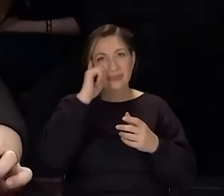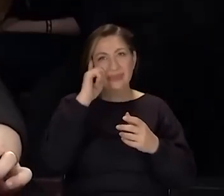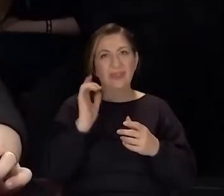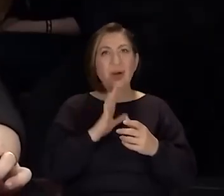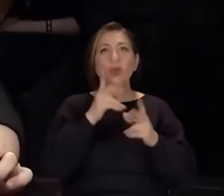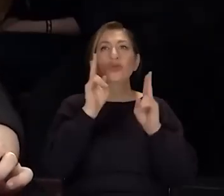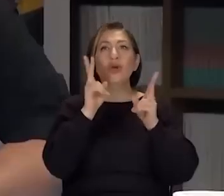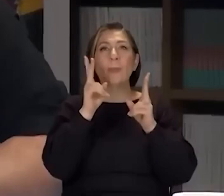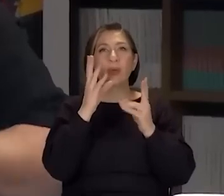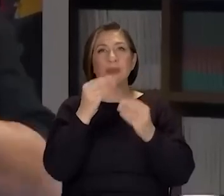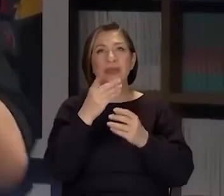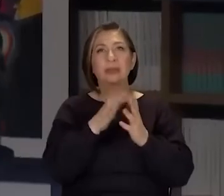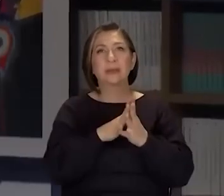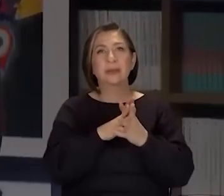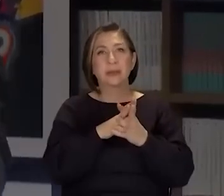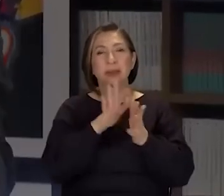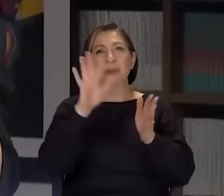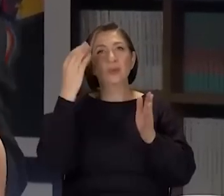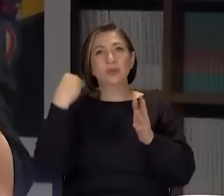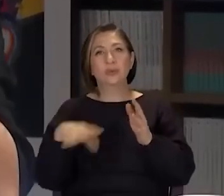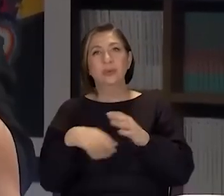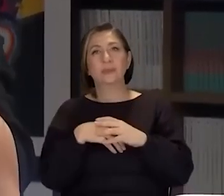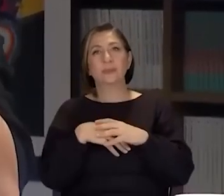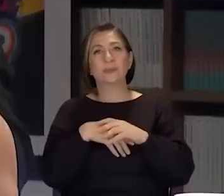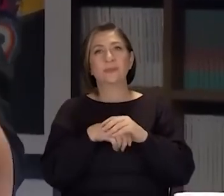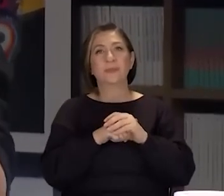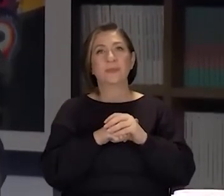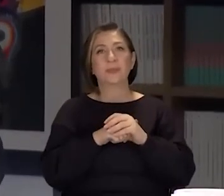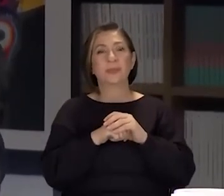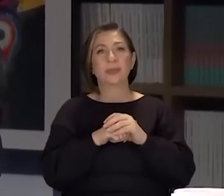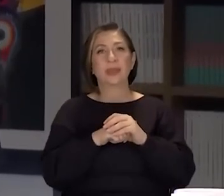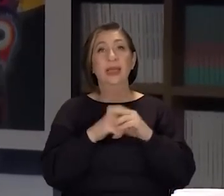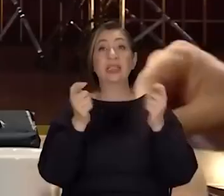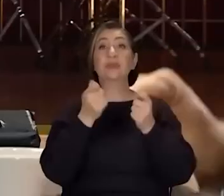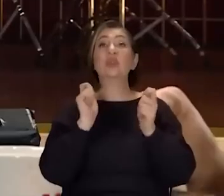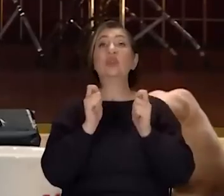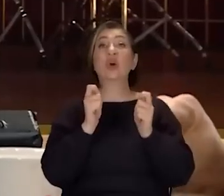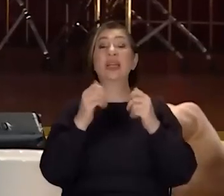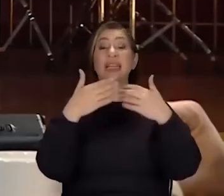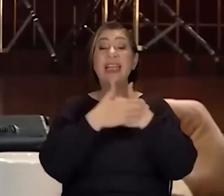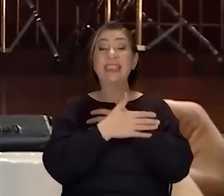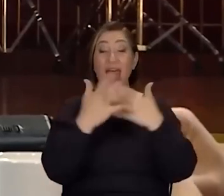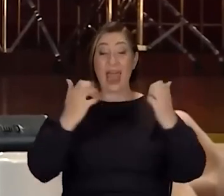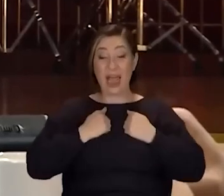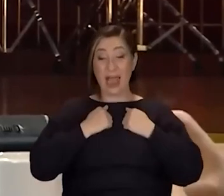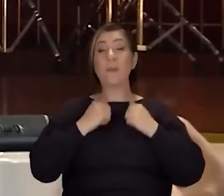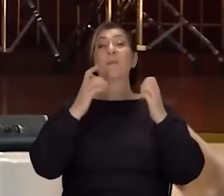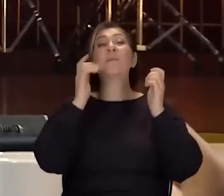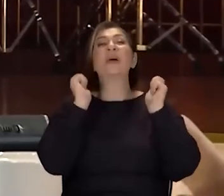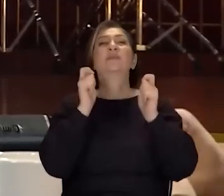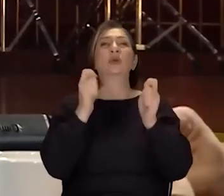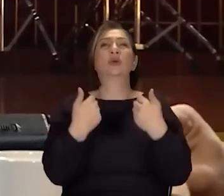O normal olanımız ya. Hangisi? Tamam hallettik. Tamam şu anda. Evet. Burada. İşimiz zor. Gecelerde yakalanmaya